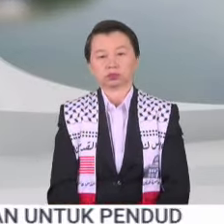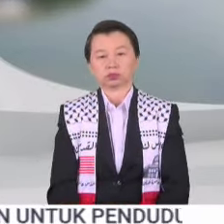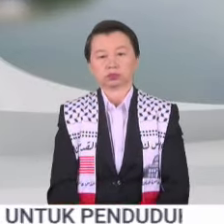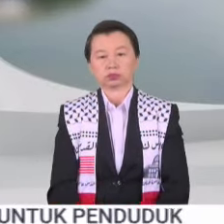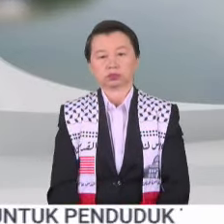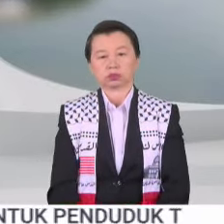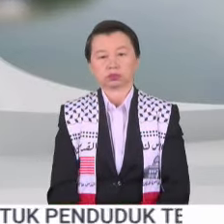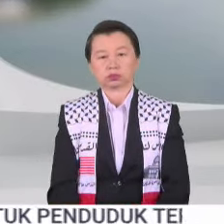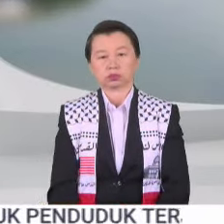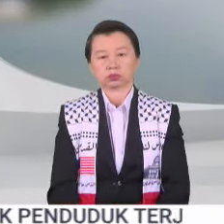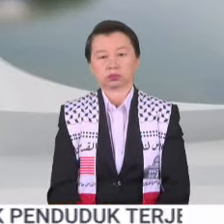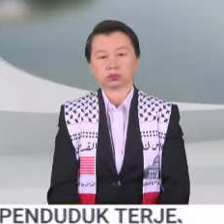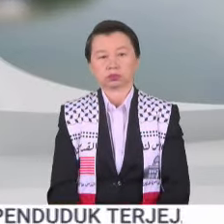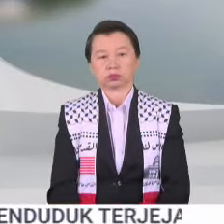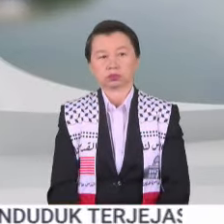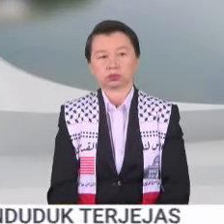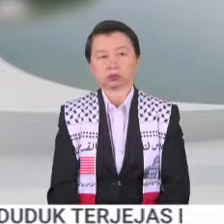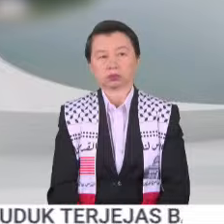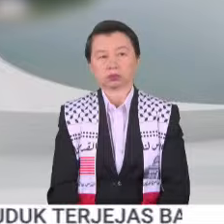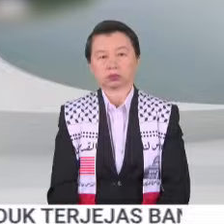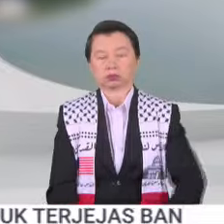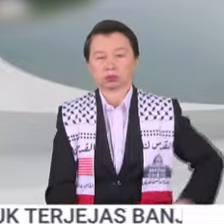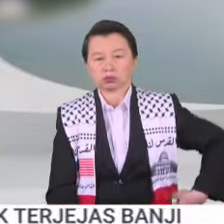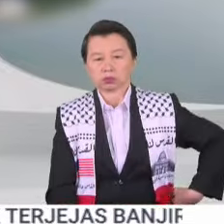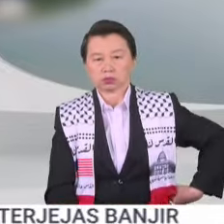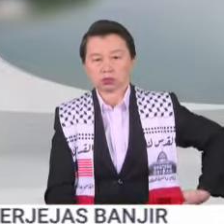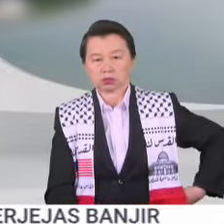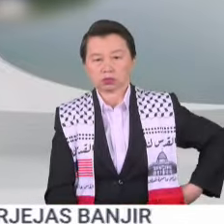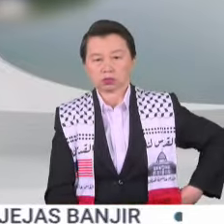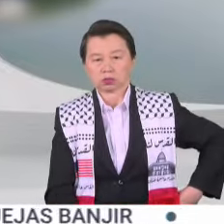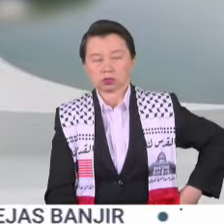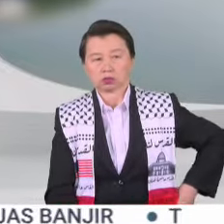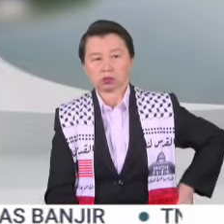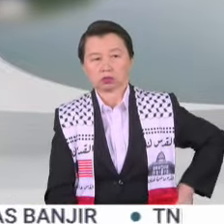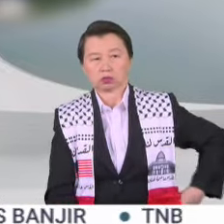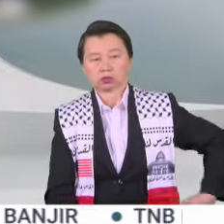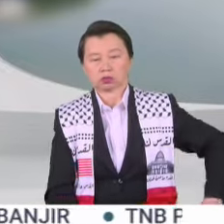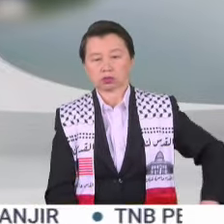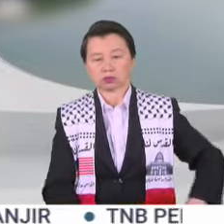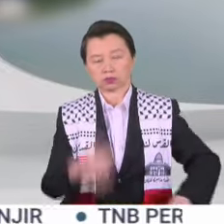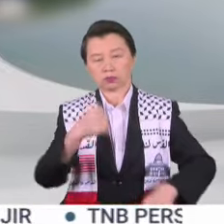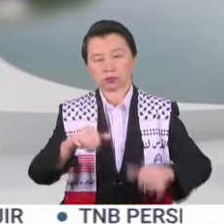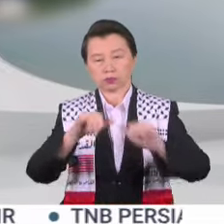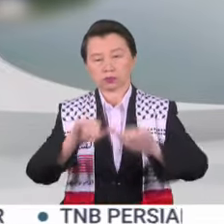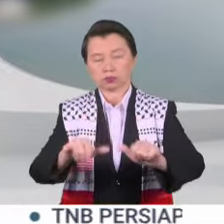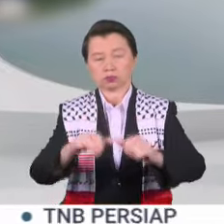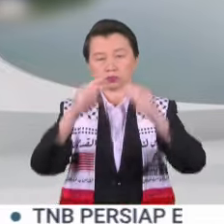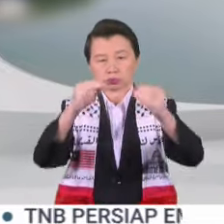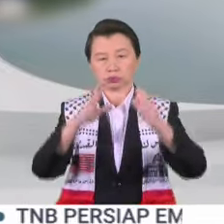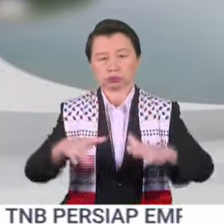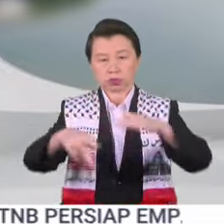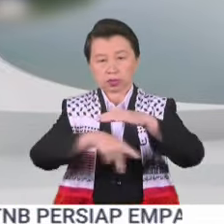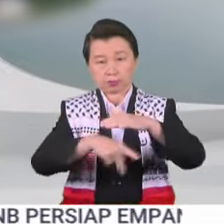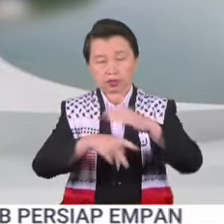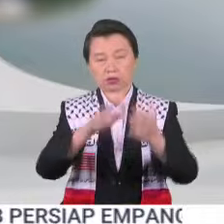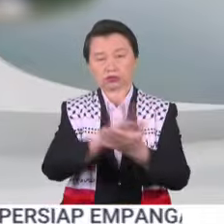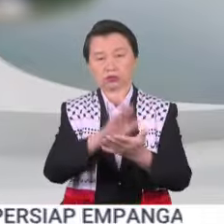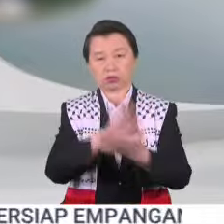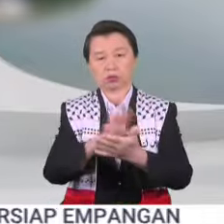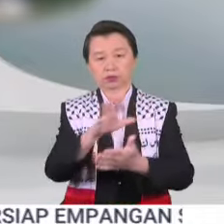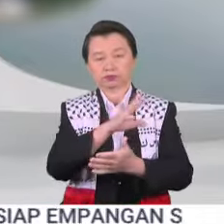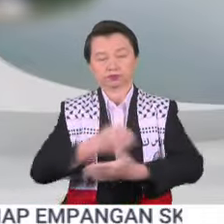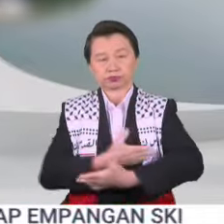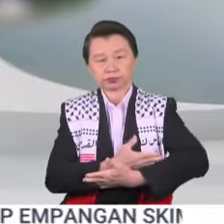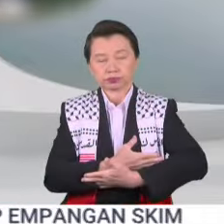Penganjuran Karnival OK9 PSTTL mampu menjadi contoh dan nilai tambah ke arah peningkatan kompetensi guru-guru prasekolah serta